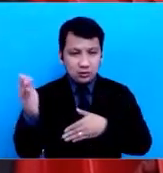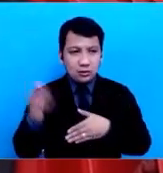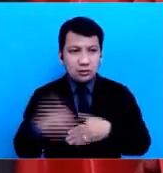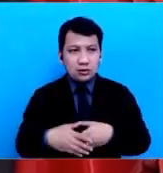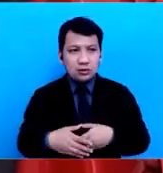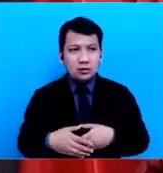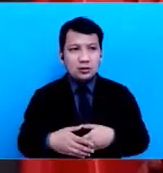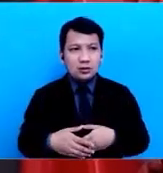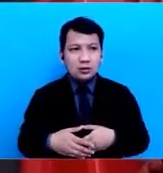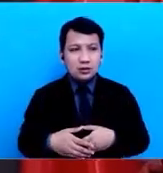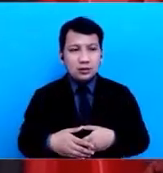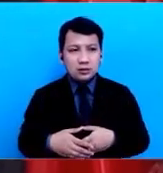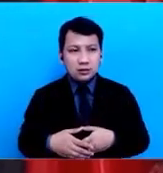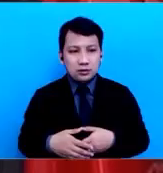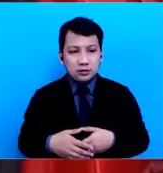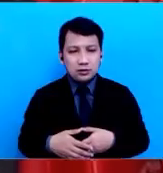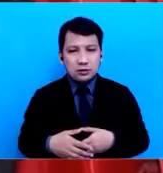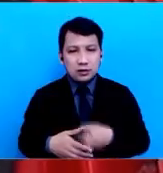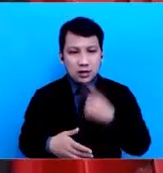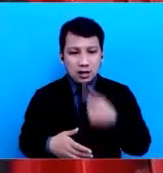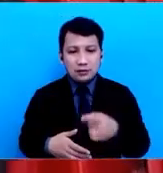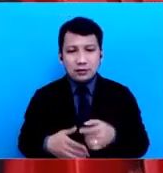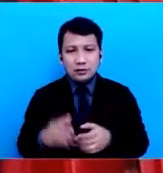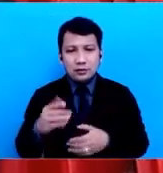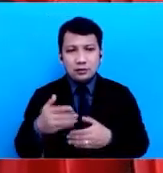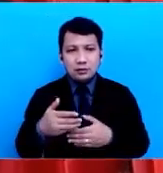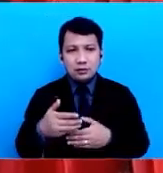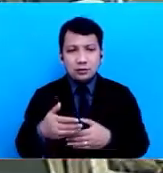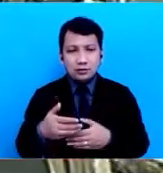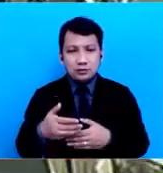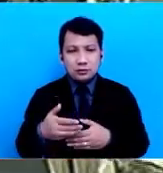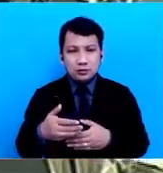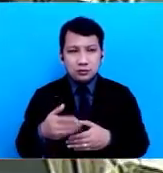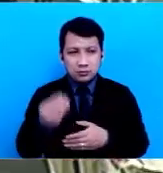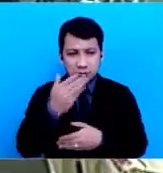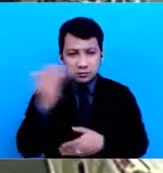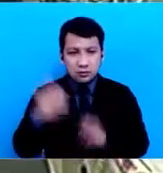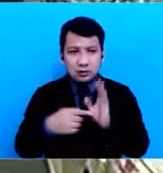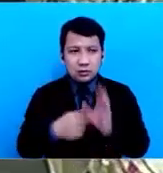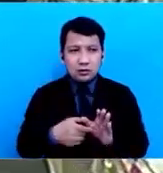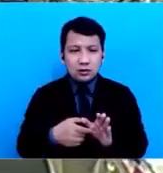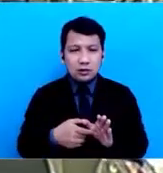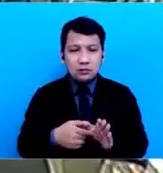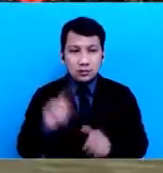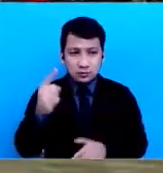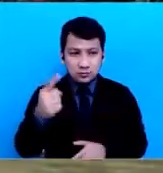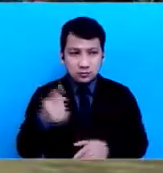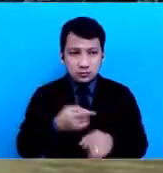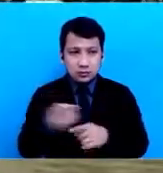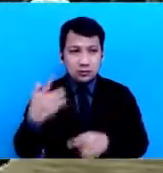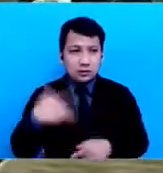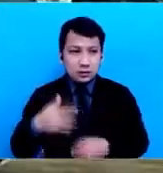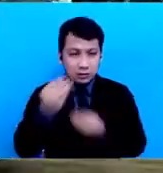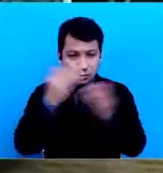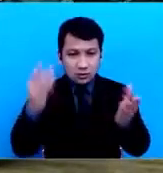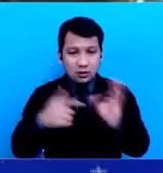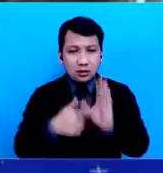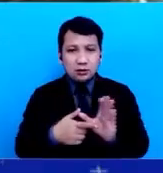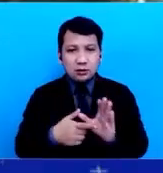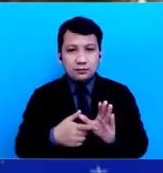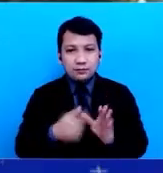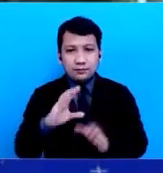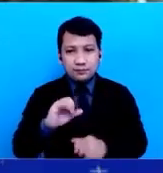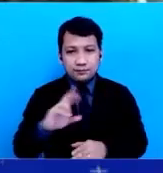revs aren't too high and you'll consume the least amount of fuel possible by doing that. Isa pang diskartipid, mag-carpooling.